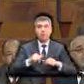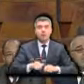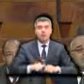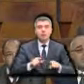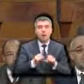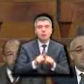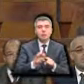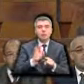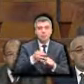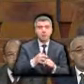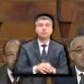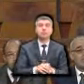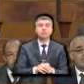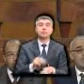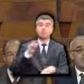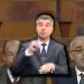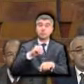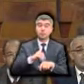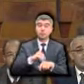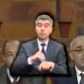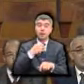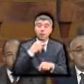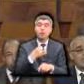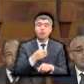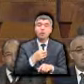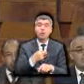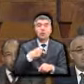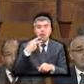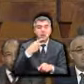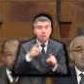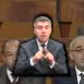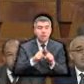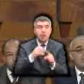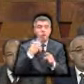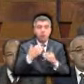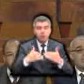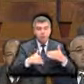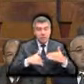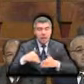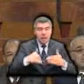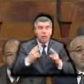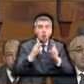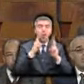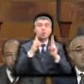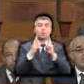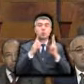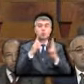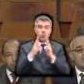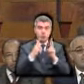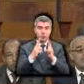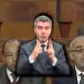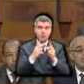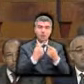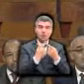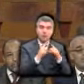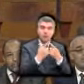المسألة، ويعني حيث عندما تحدث عن العزله على الفك على الطريق السيار لا ننسى العزله ايضا